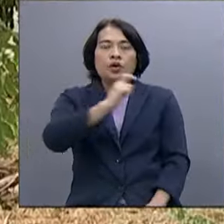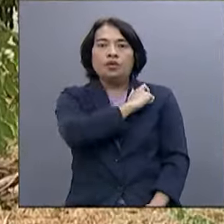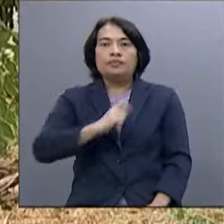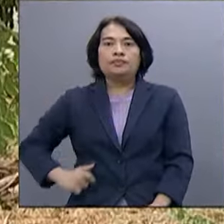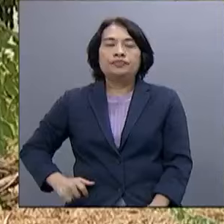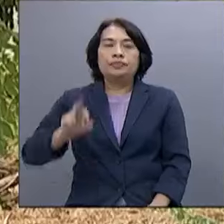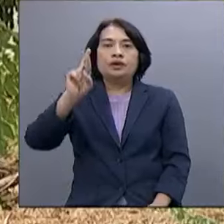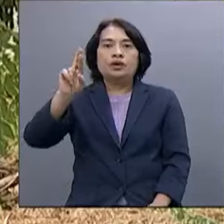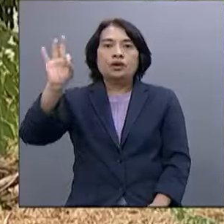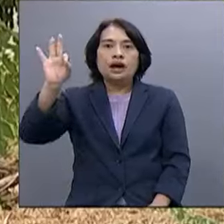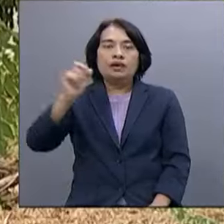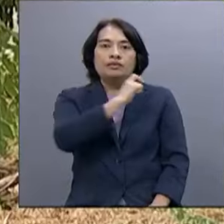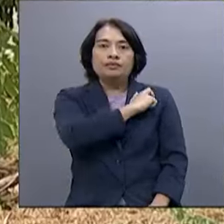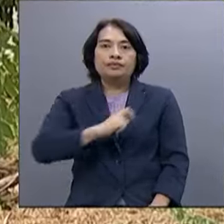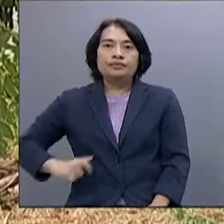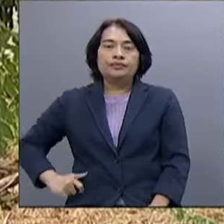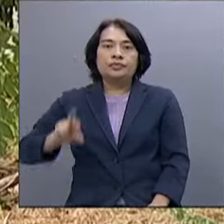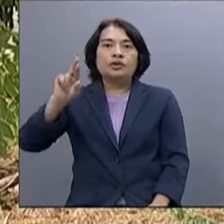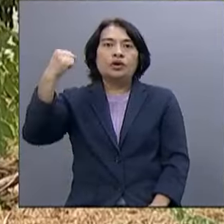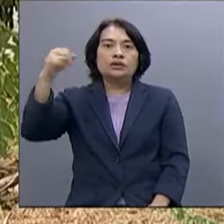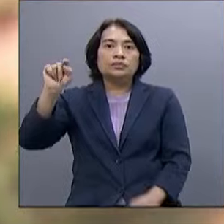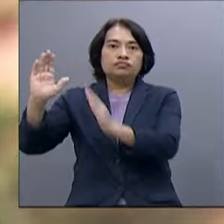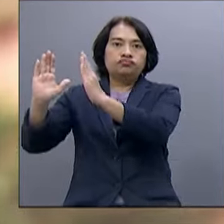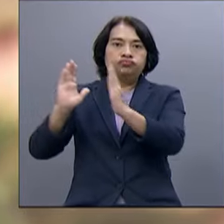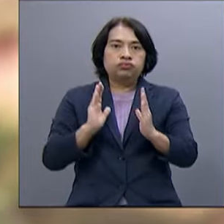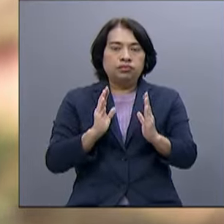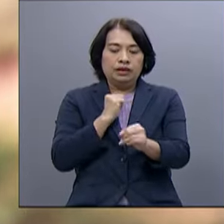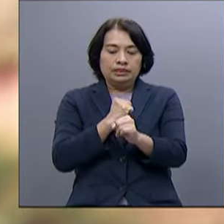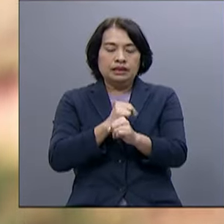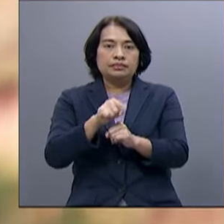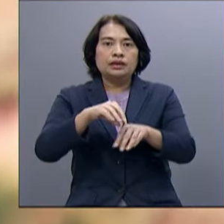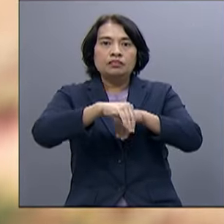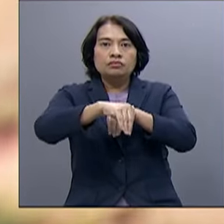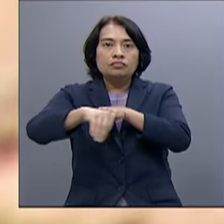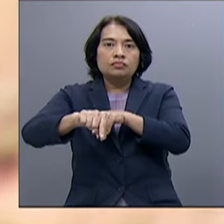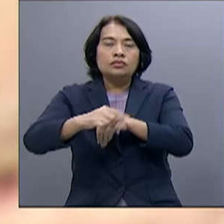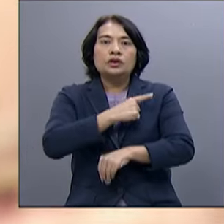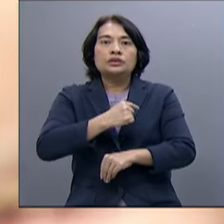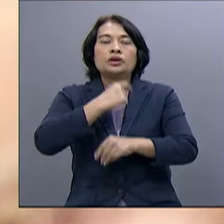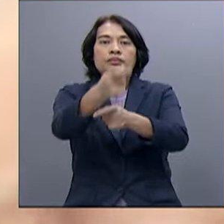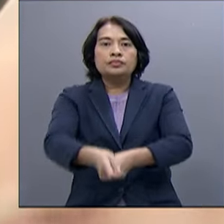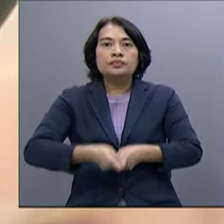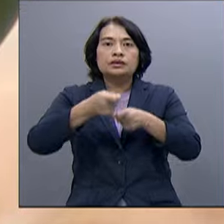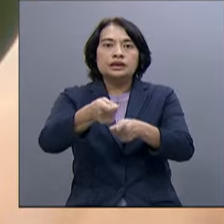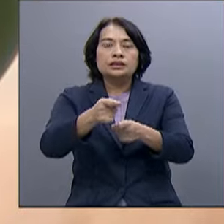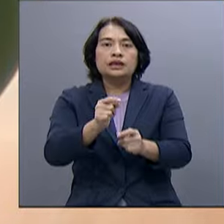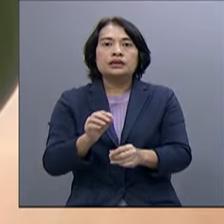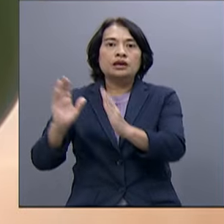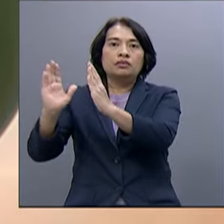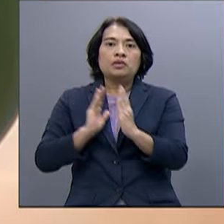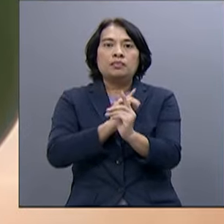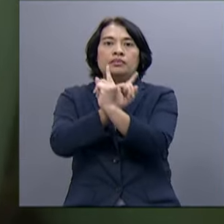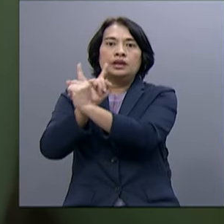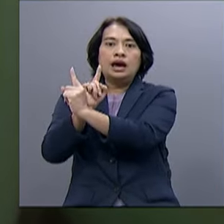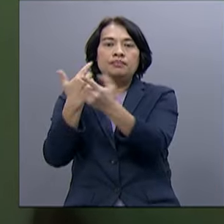ที่10นะครับเป็นแนวความคิดที่อยากให้ทำมะละกอแล้วก็ชอบในการทำเกษตรอยู่แล้วครับที่เลือกปลูกมะละกอสามารถสร้างรายได้ให้กับครอบ